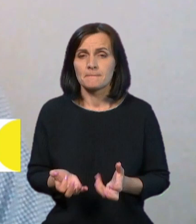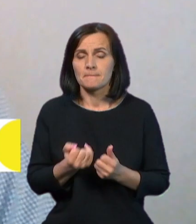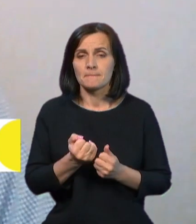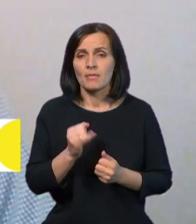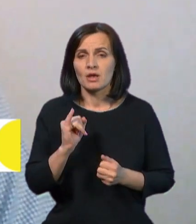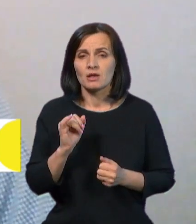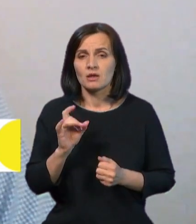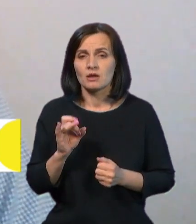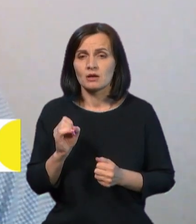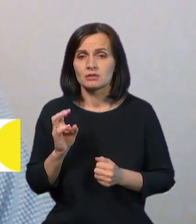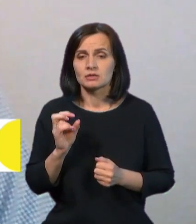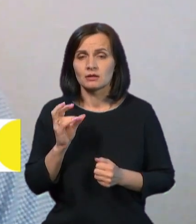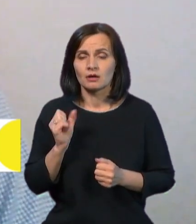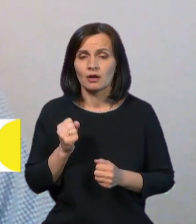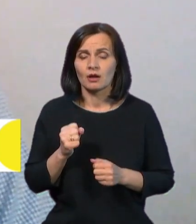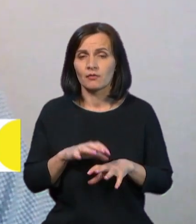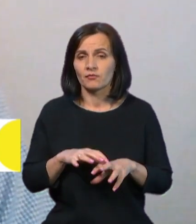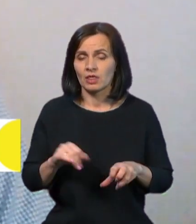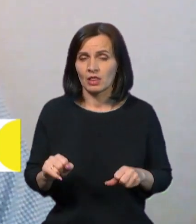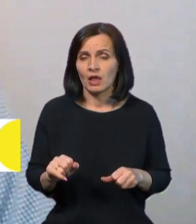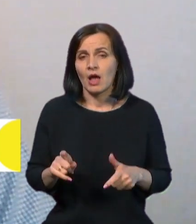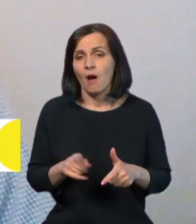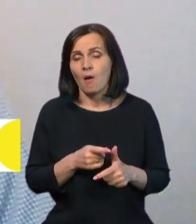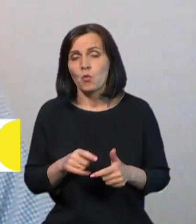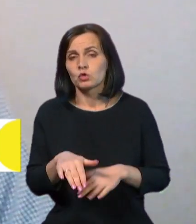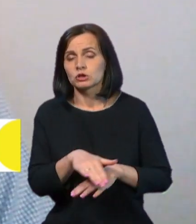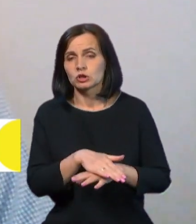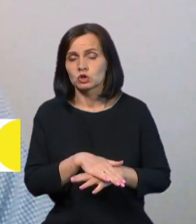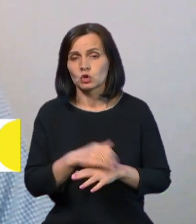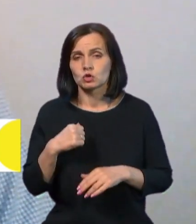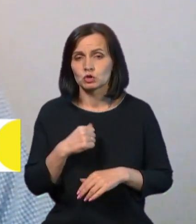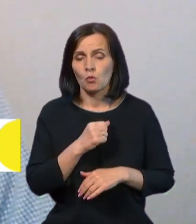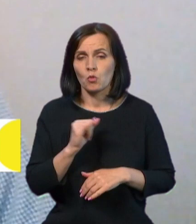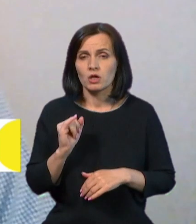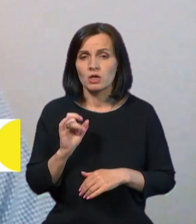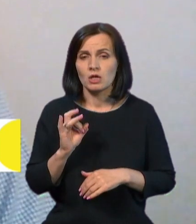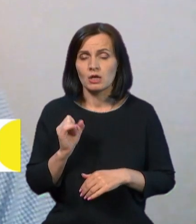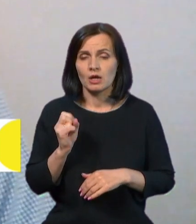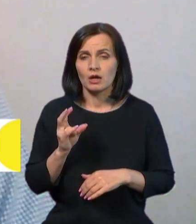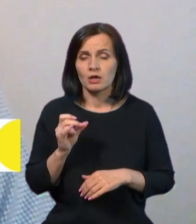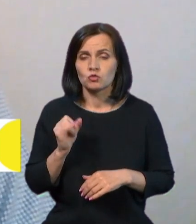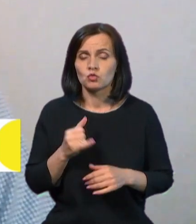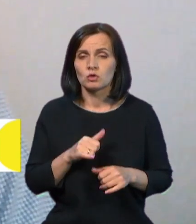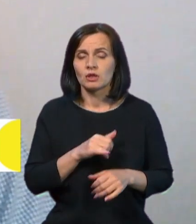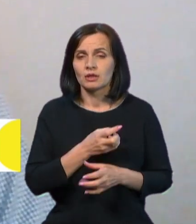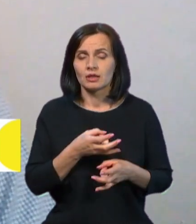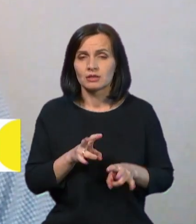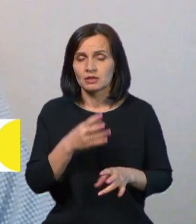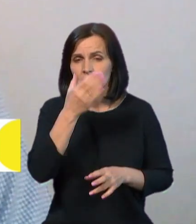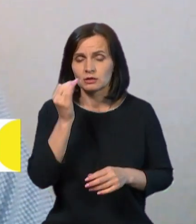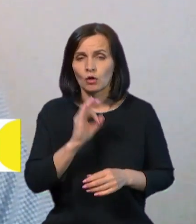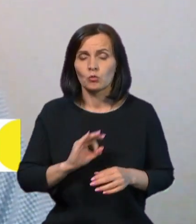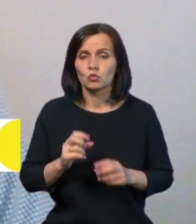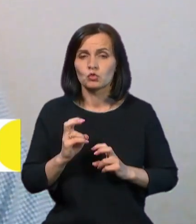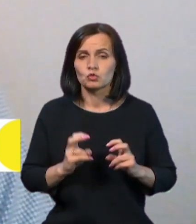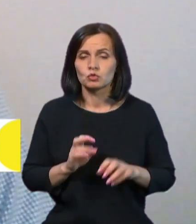з території безпосередньо самого Ірану. Варто й не забувати про наявність заводу з виробництва безпілотного